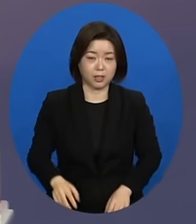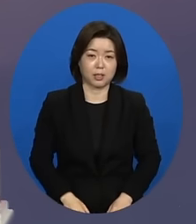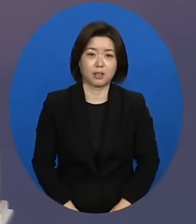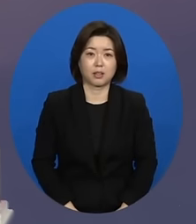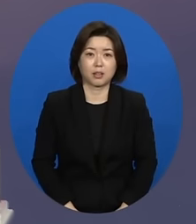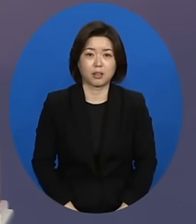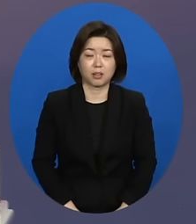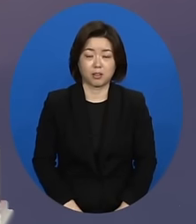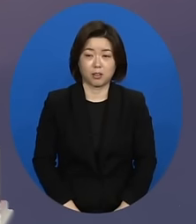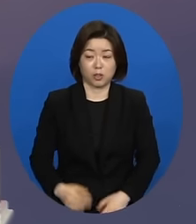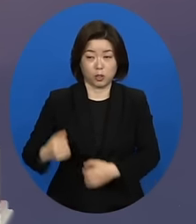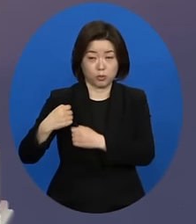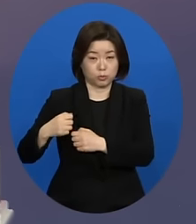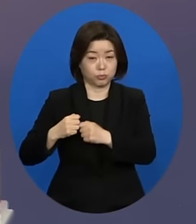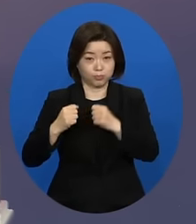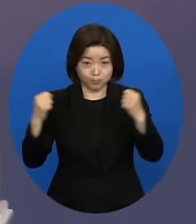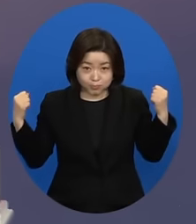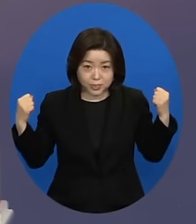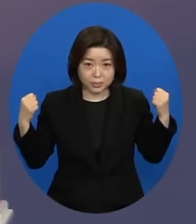제대를 했습니다.